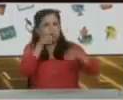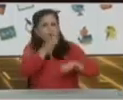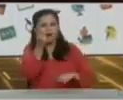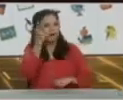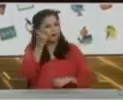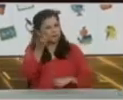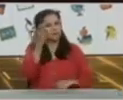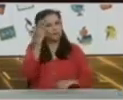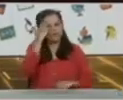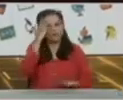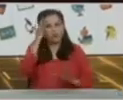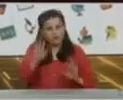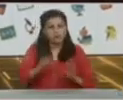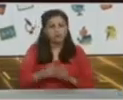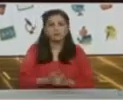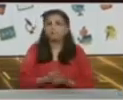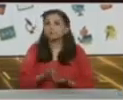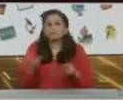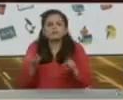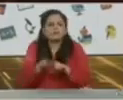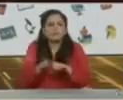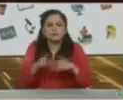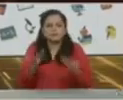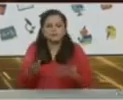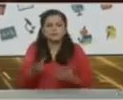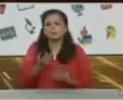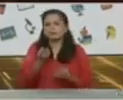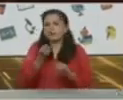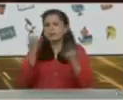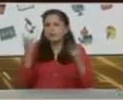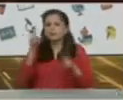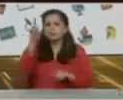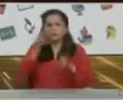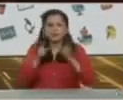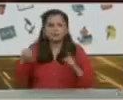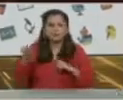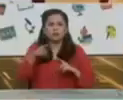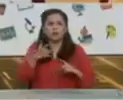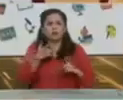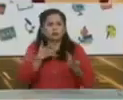हैं, बल्कि दो पीढ़ियों के बीच